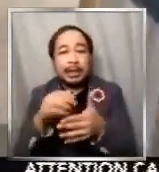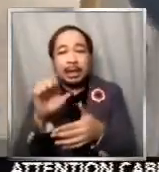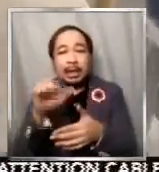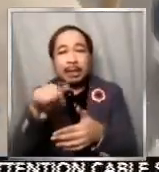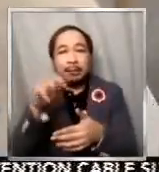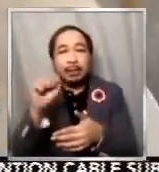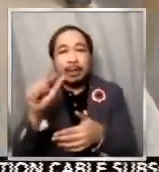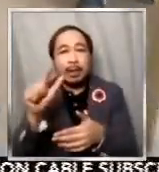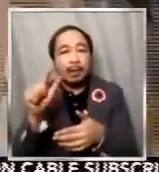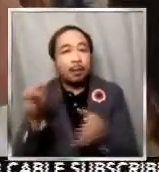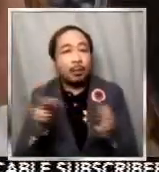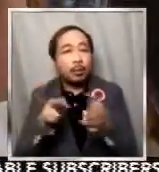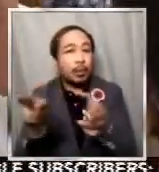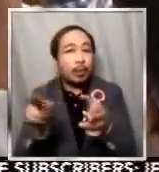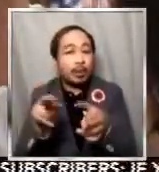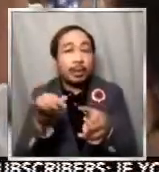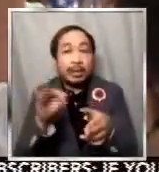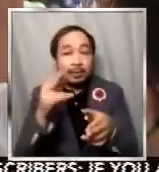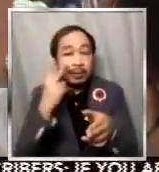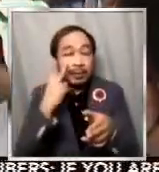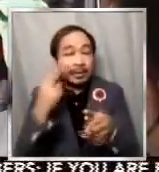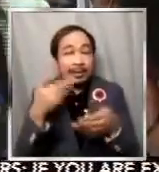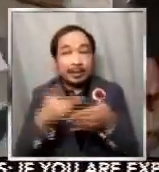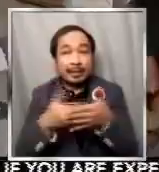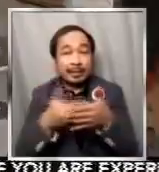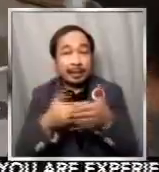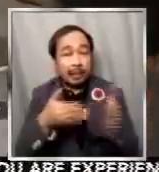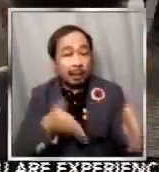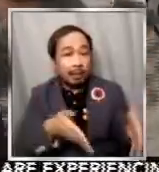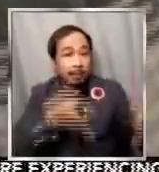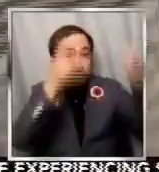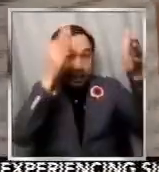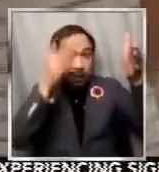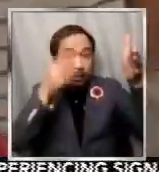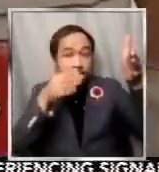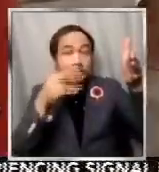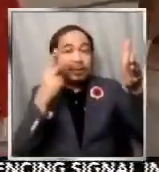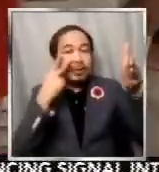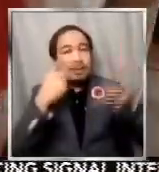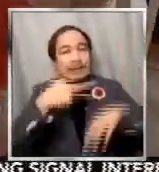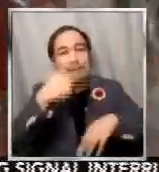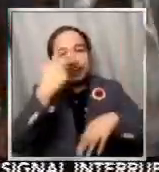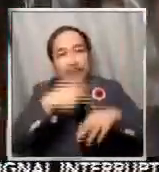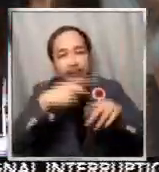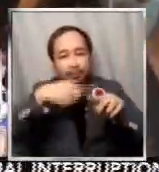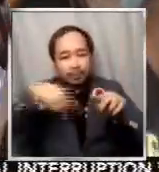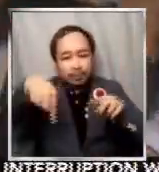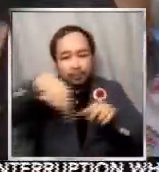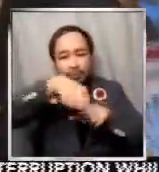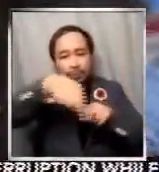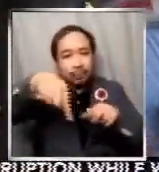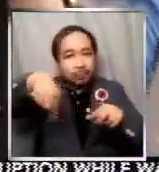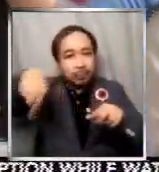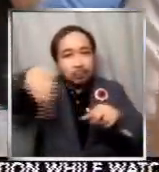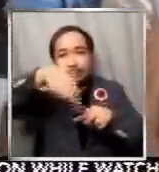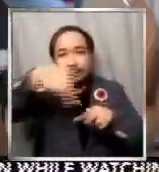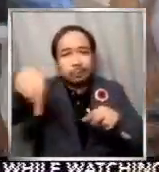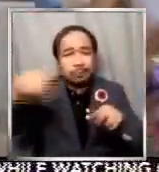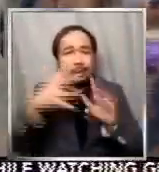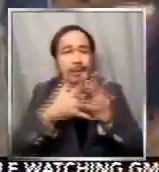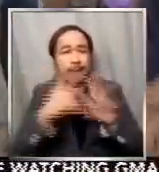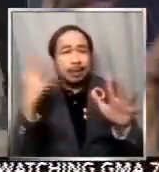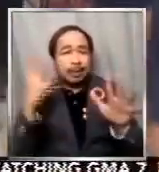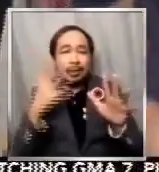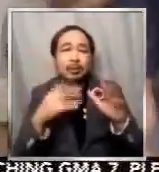sa malawak na hallway patungong main building ng City Hall, 3 beses iikot ang pila. Hindi bababa sa